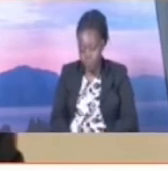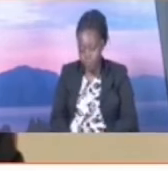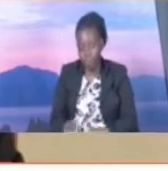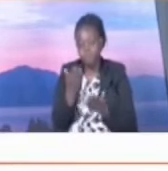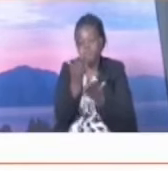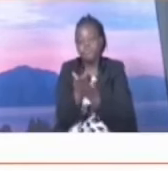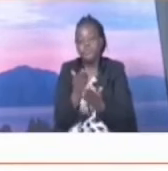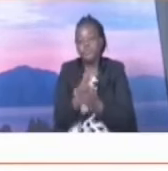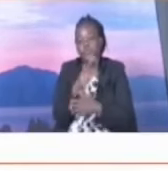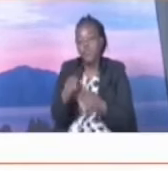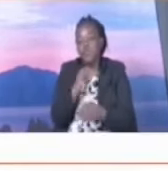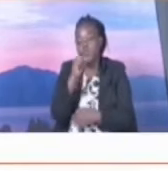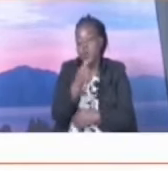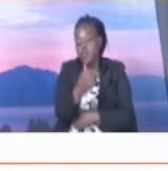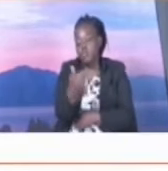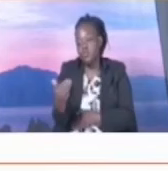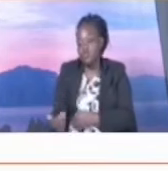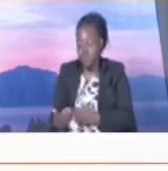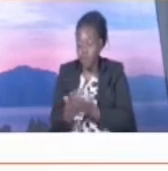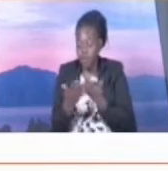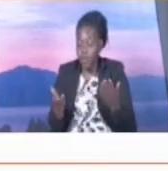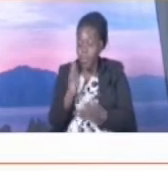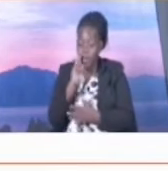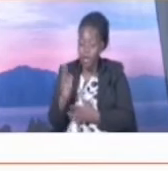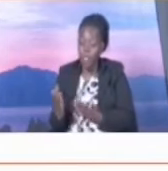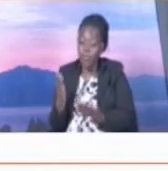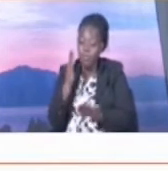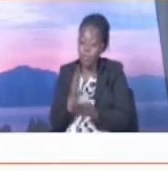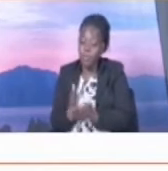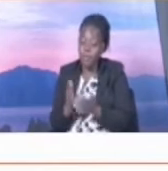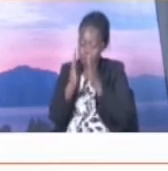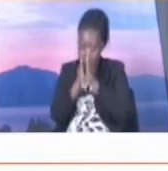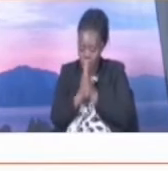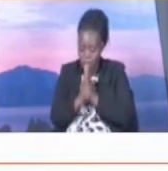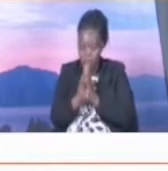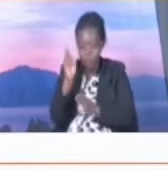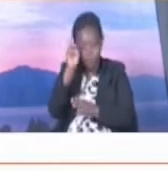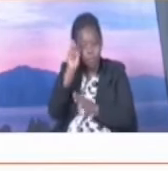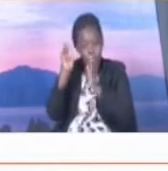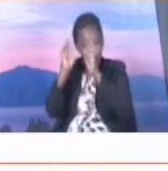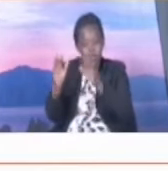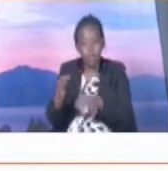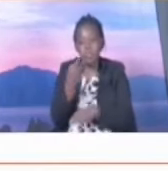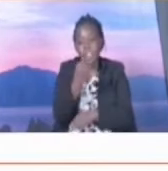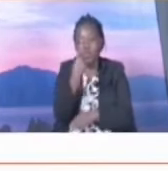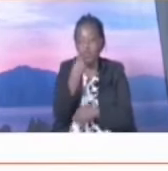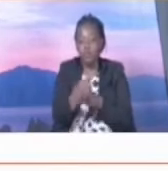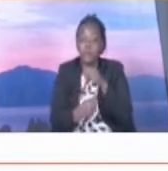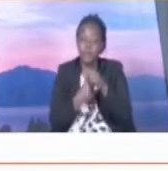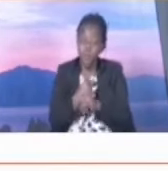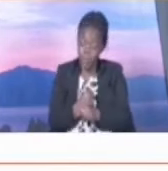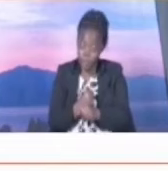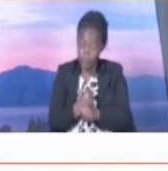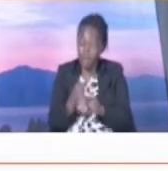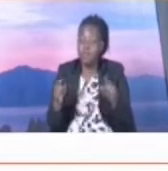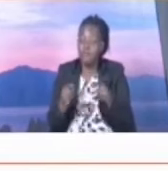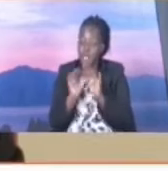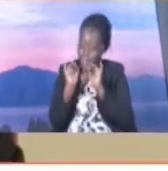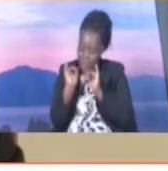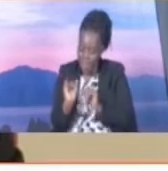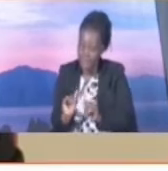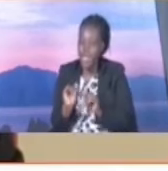bali okutwegattako mu kusaba kuno nga tujjukira amatikira agasatu mu olumu ate era n'okusigala